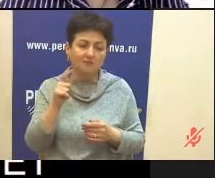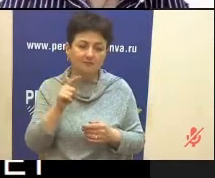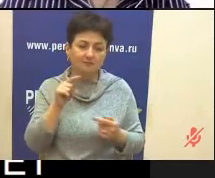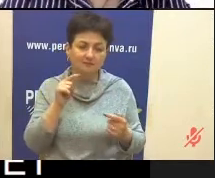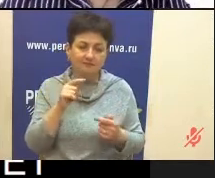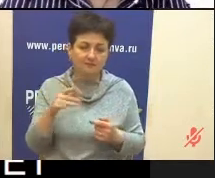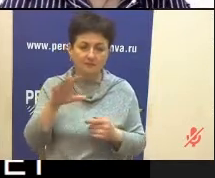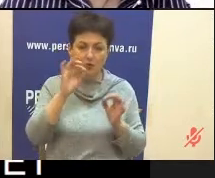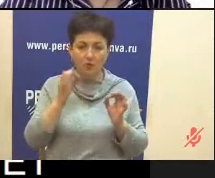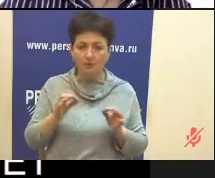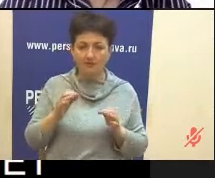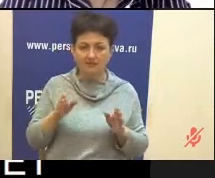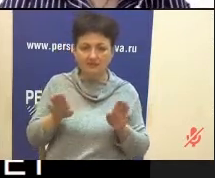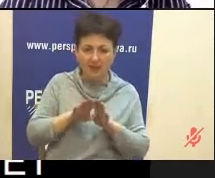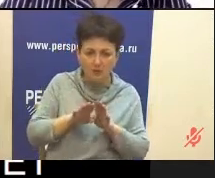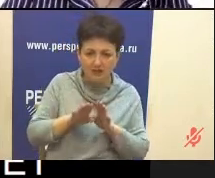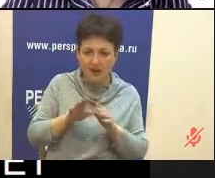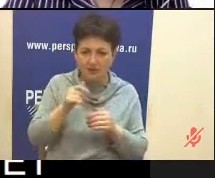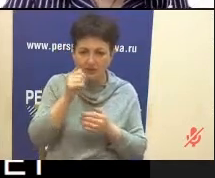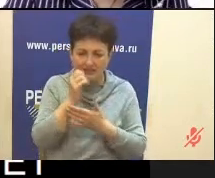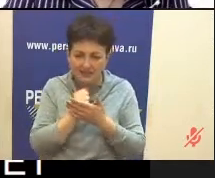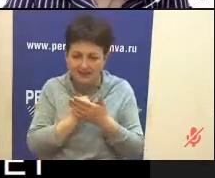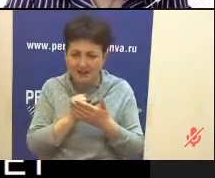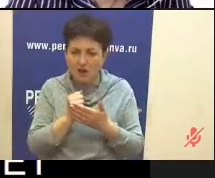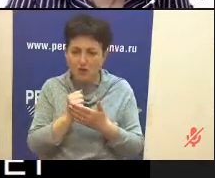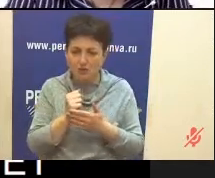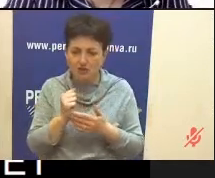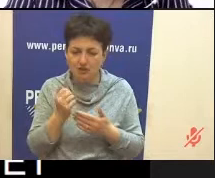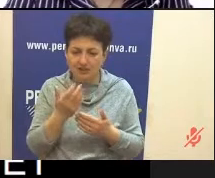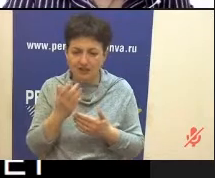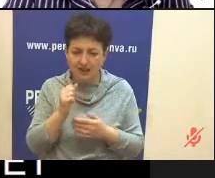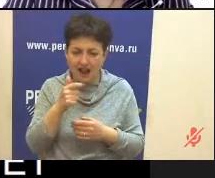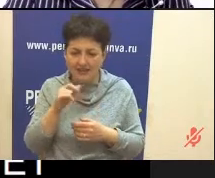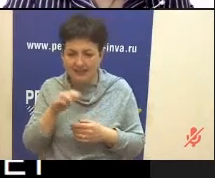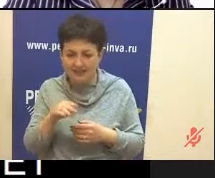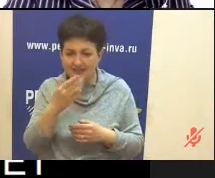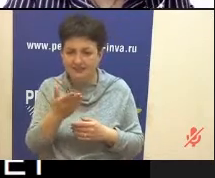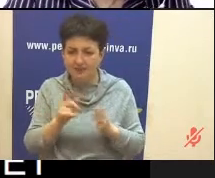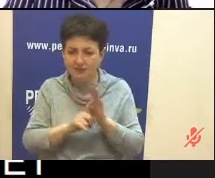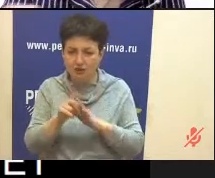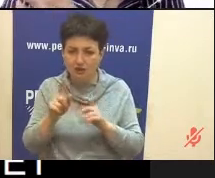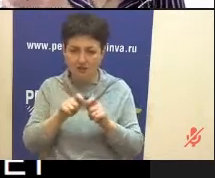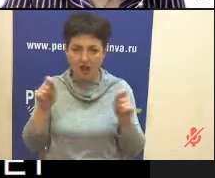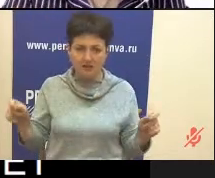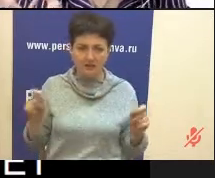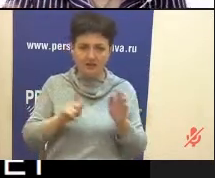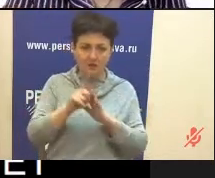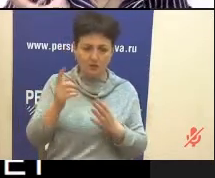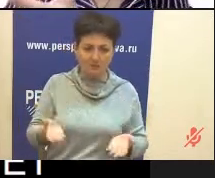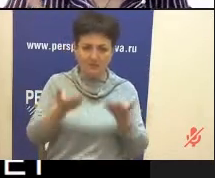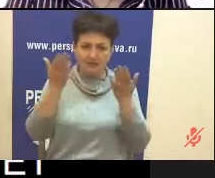подумают, выходите из образа такого закрытого, что-то скрывающего, агента, и вы начинаете